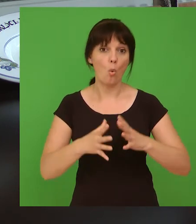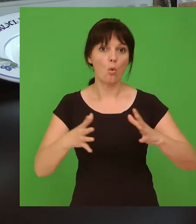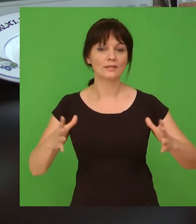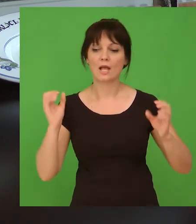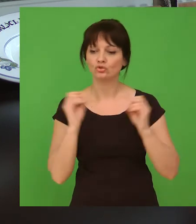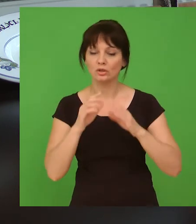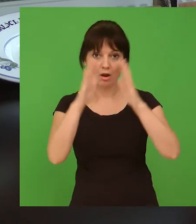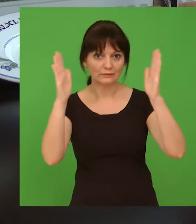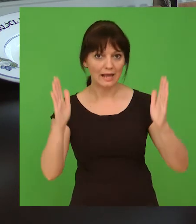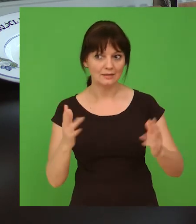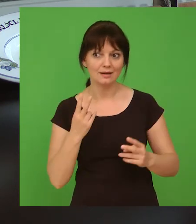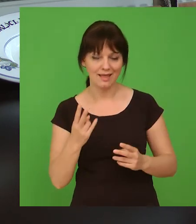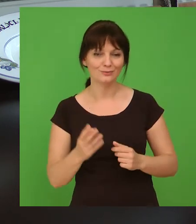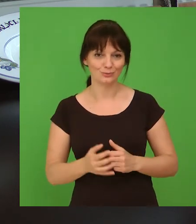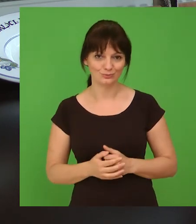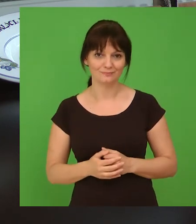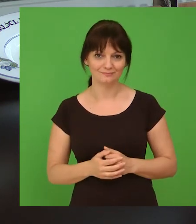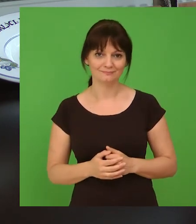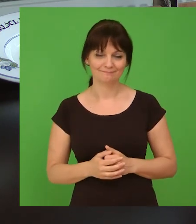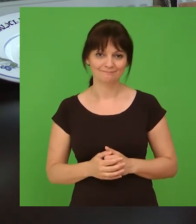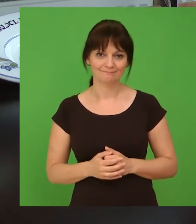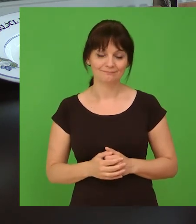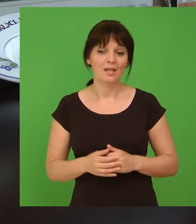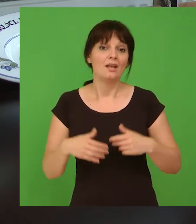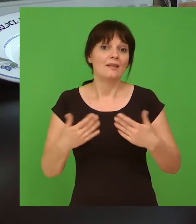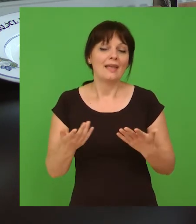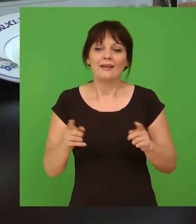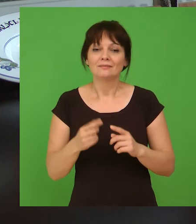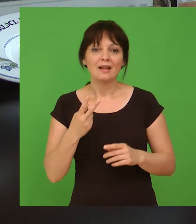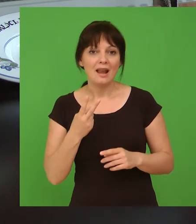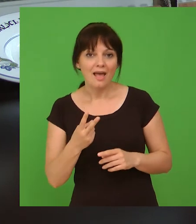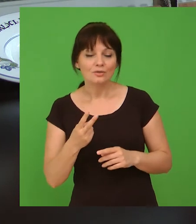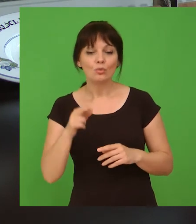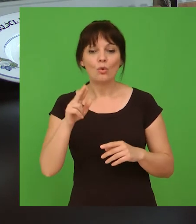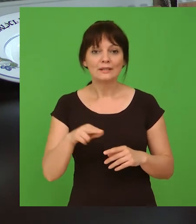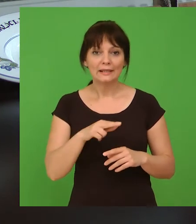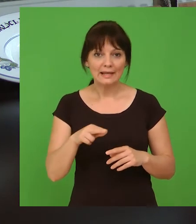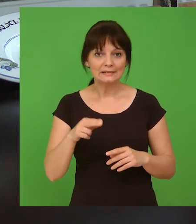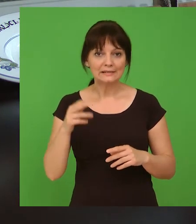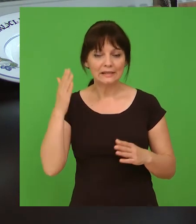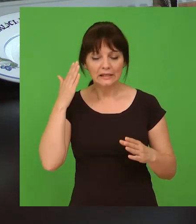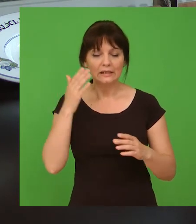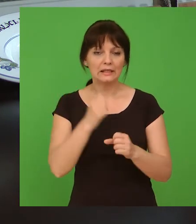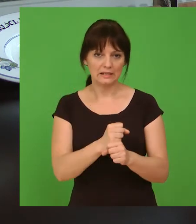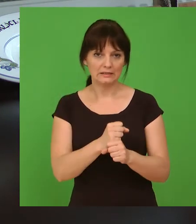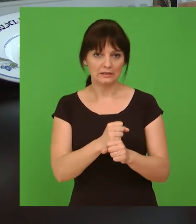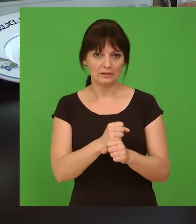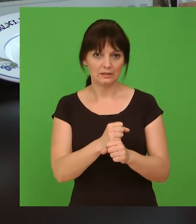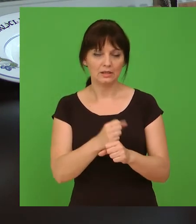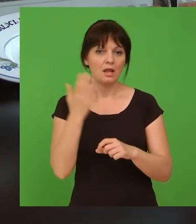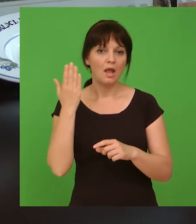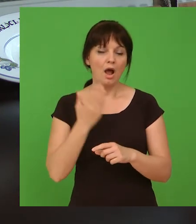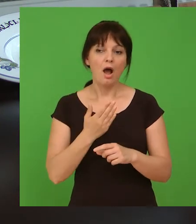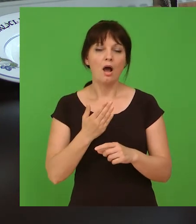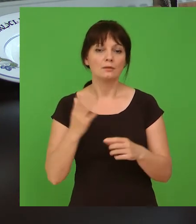láttunk ezzel kapcsolatosan. Egy szóval azt láttuk, hogy a keresztény hit, hogyha